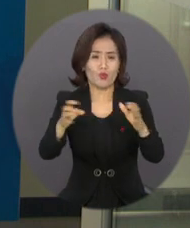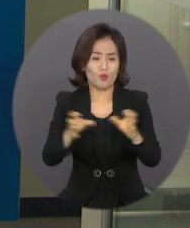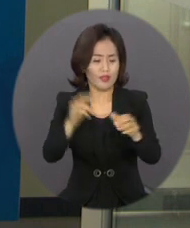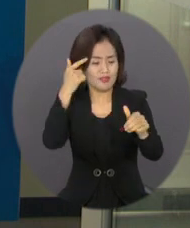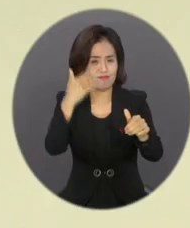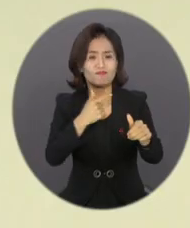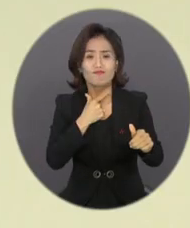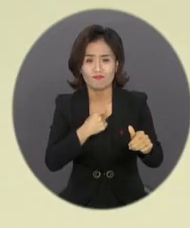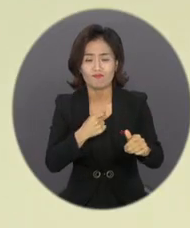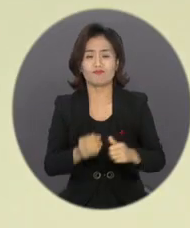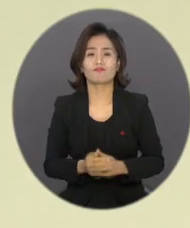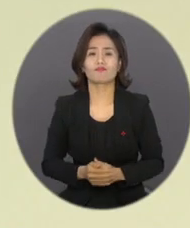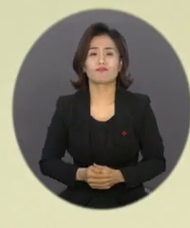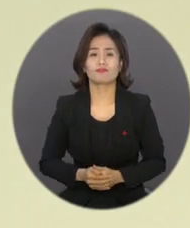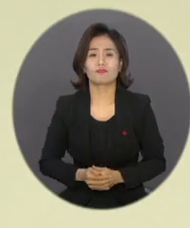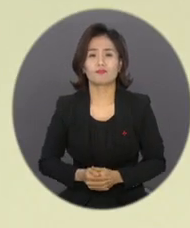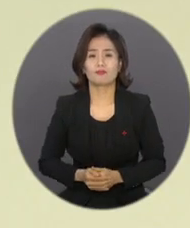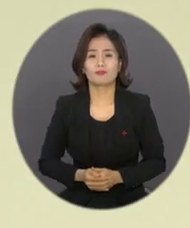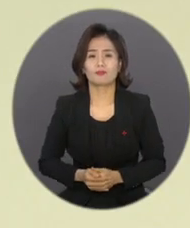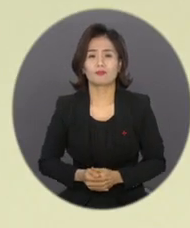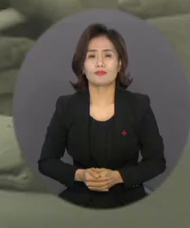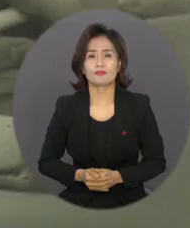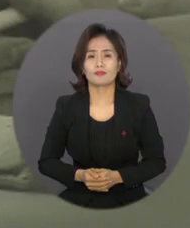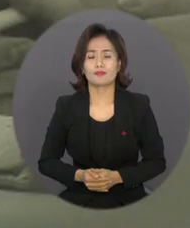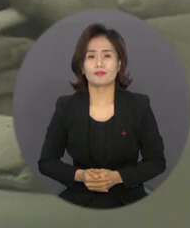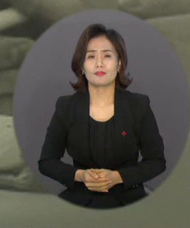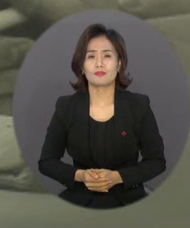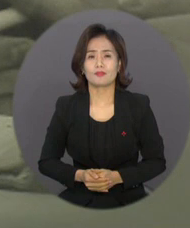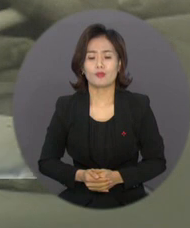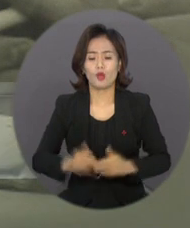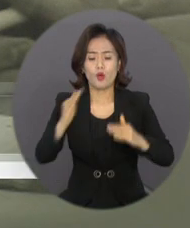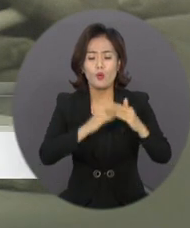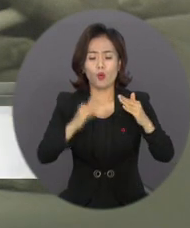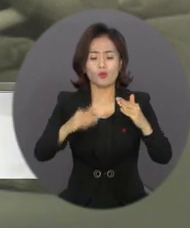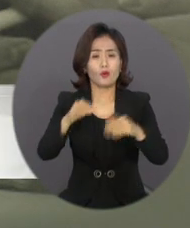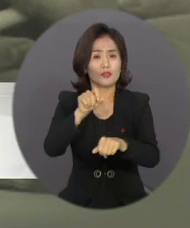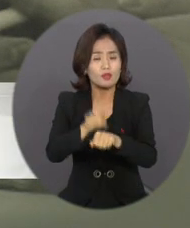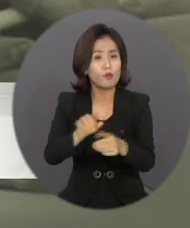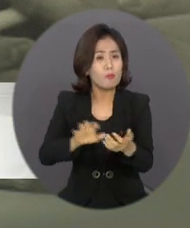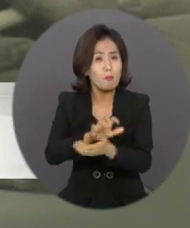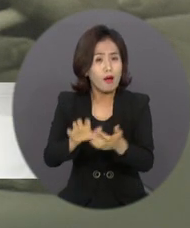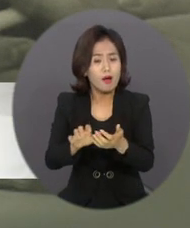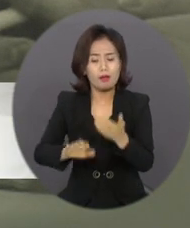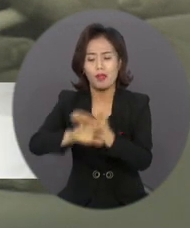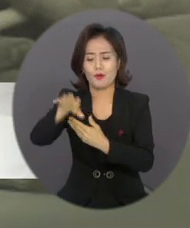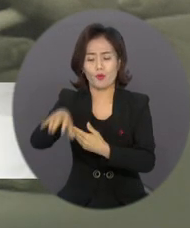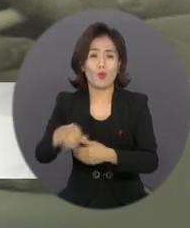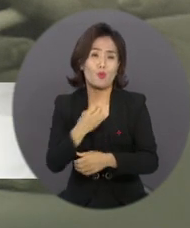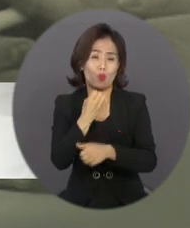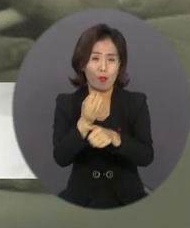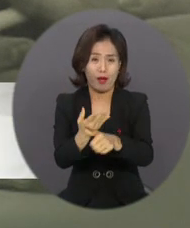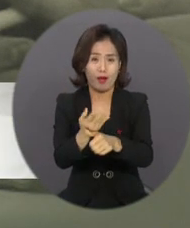묻지 않을 수 없습니다 MBC 뉴스 김진선입니다 공정성 논란이 벌어지고 있는 또 다른 현장을